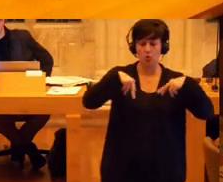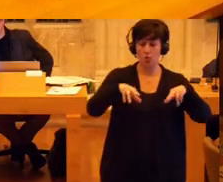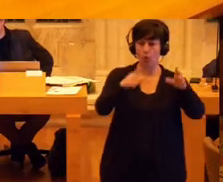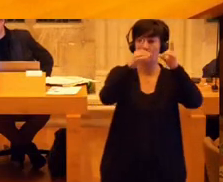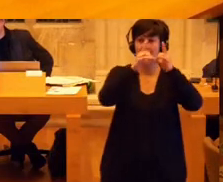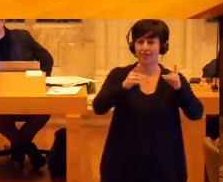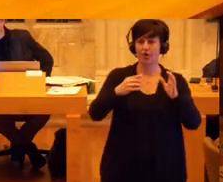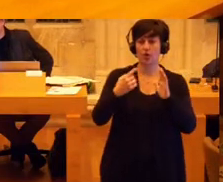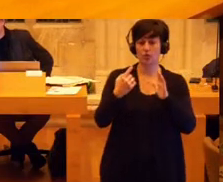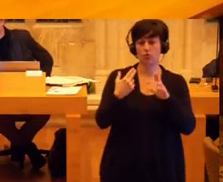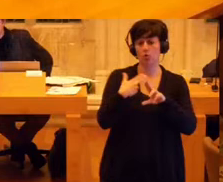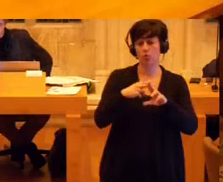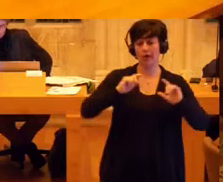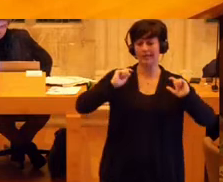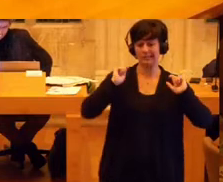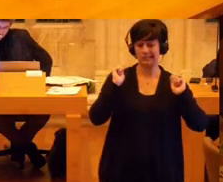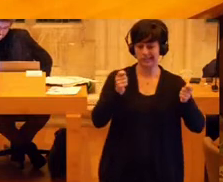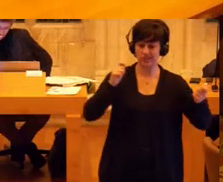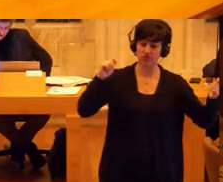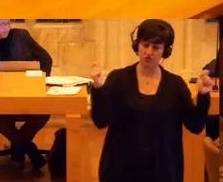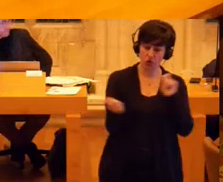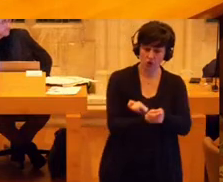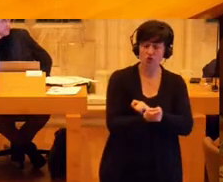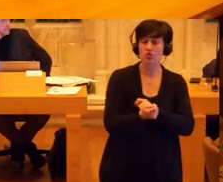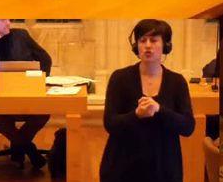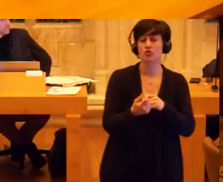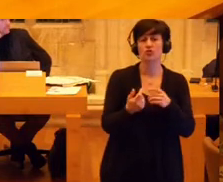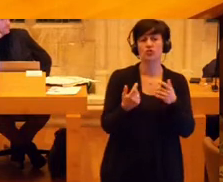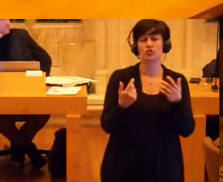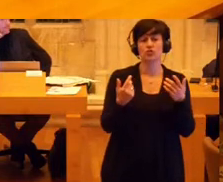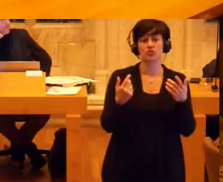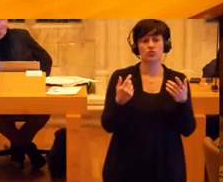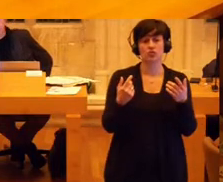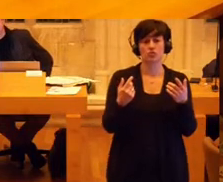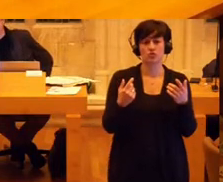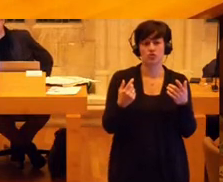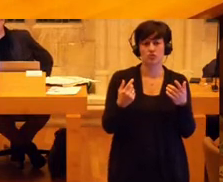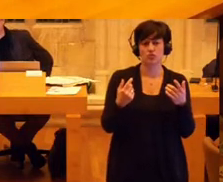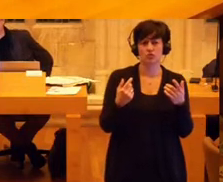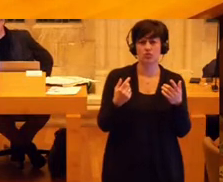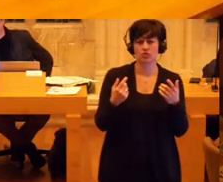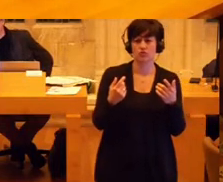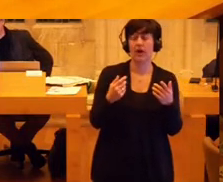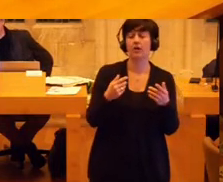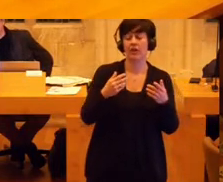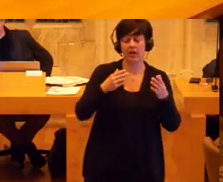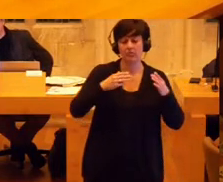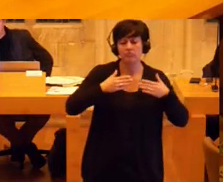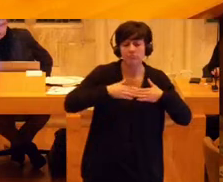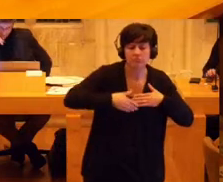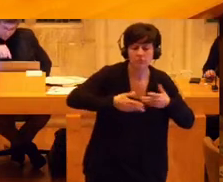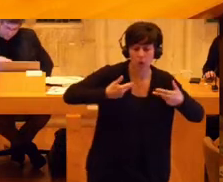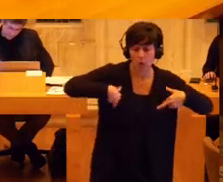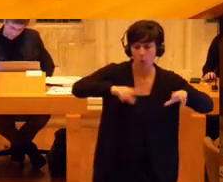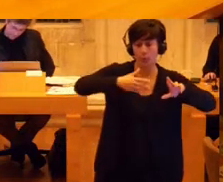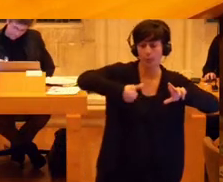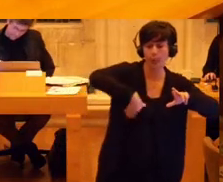la Délivrande, plus précisément de la pérennisation des coronapistes et du raménagement complet de